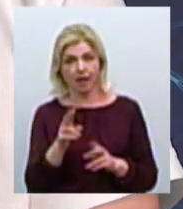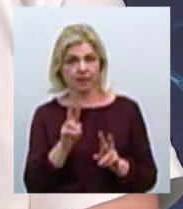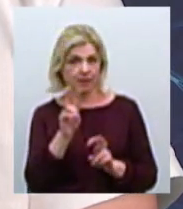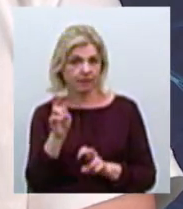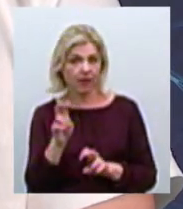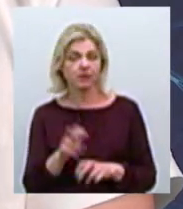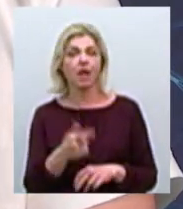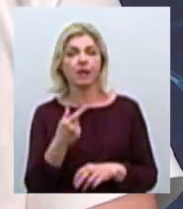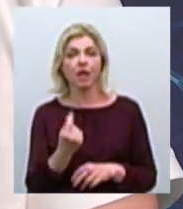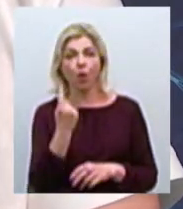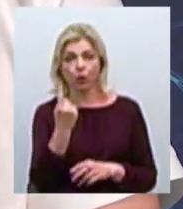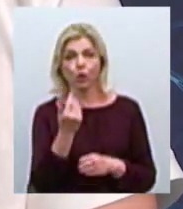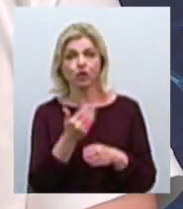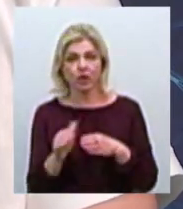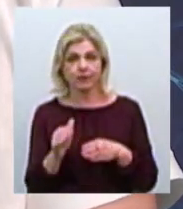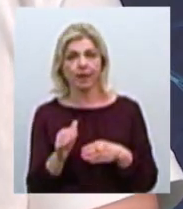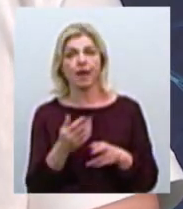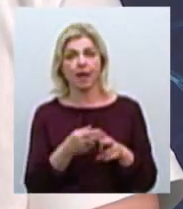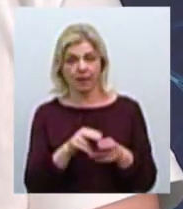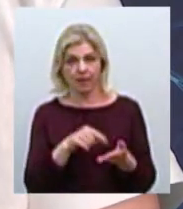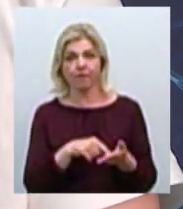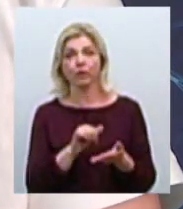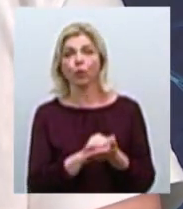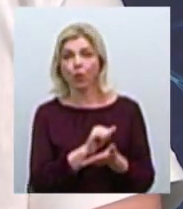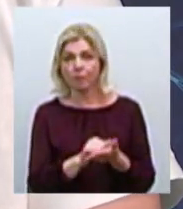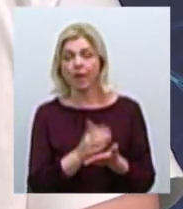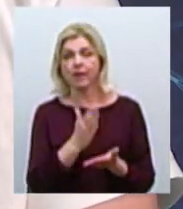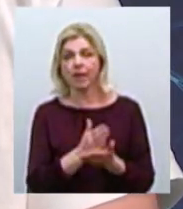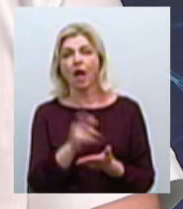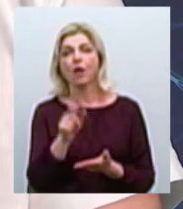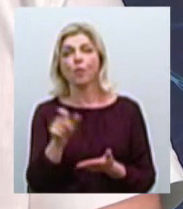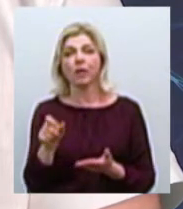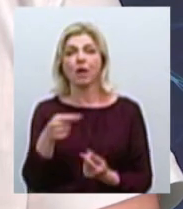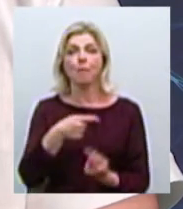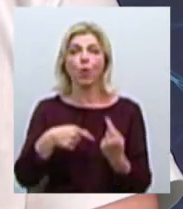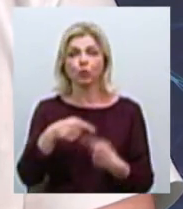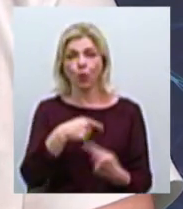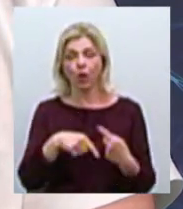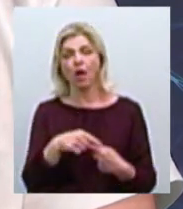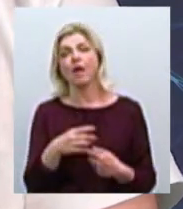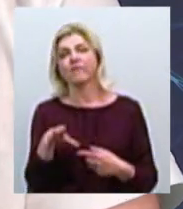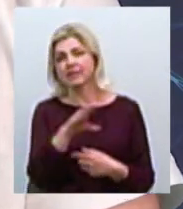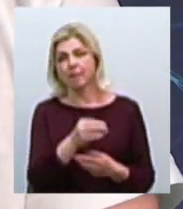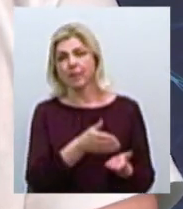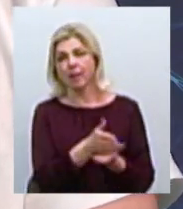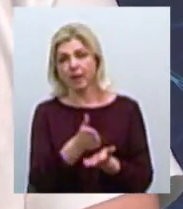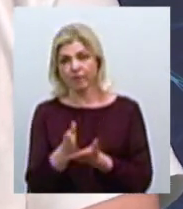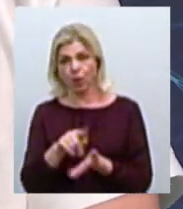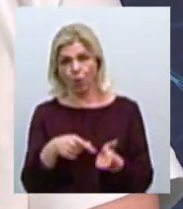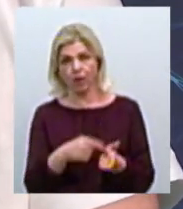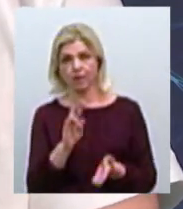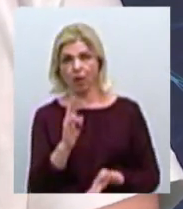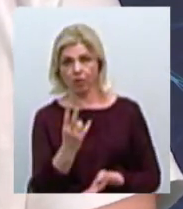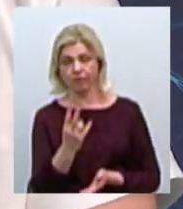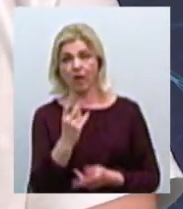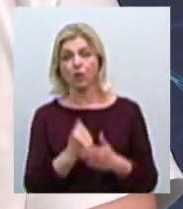где одной из основной частей этого документа есть и пассажиропоток по всем направлениям города Николаева.